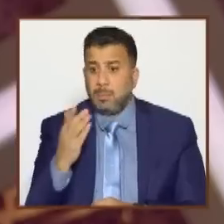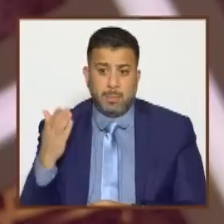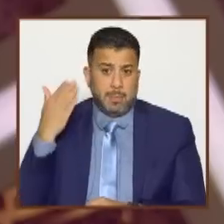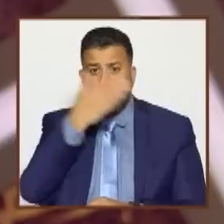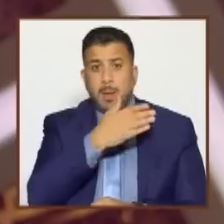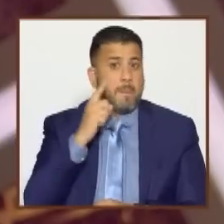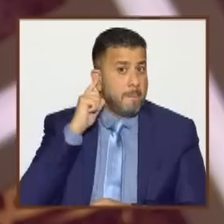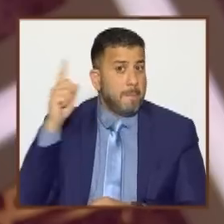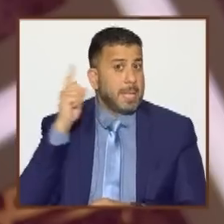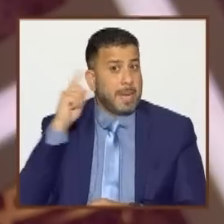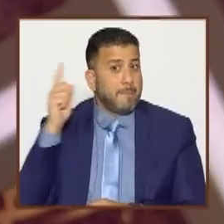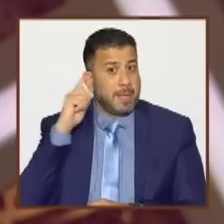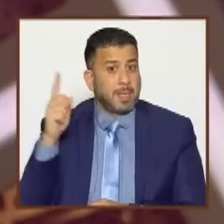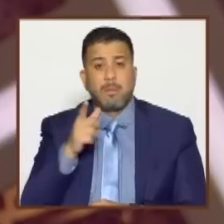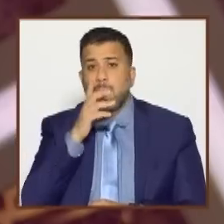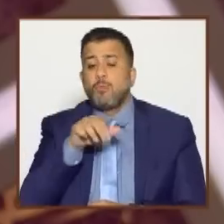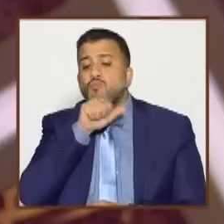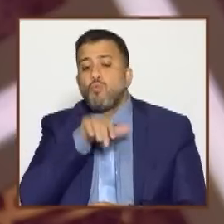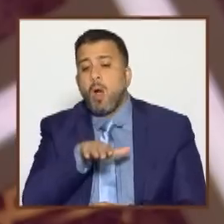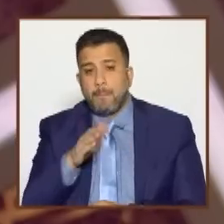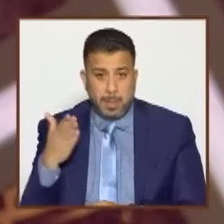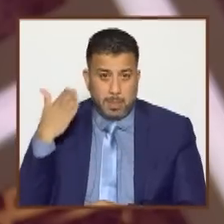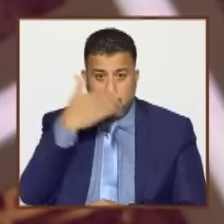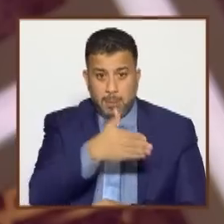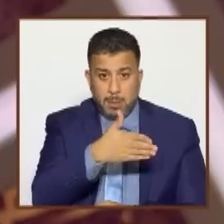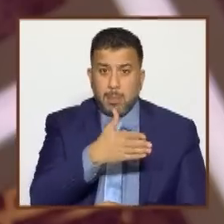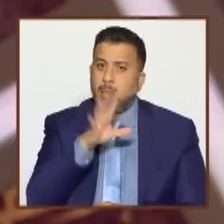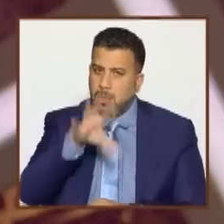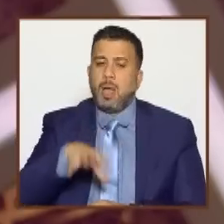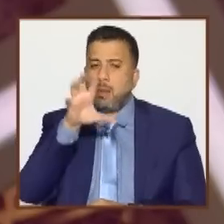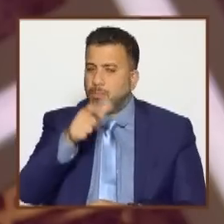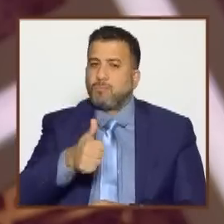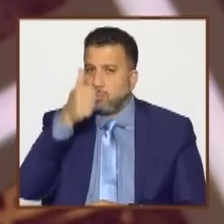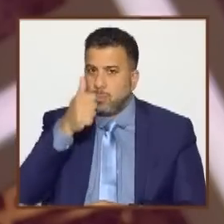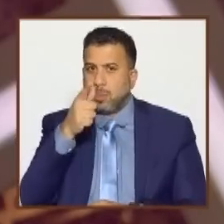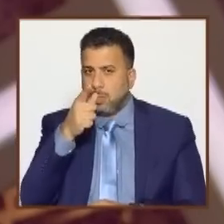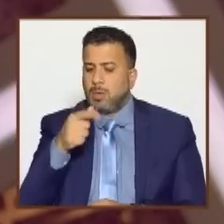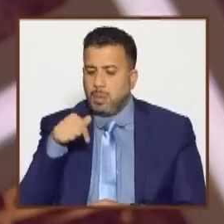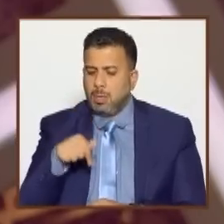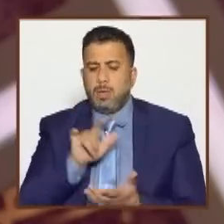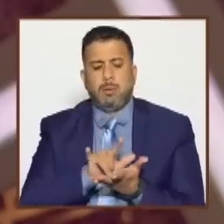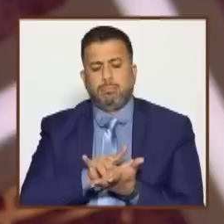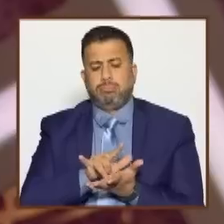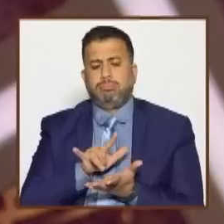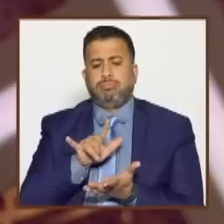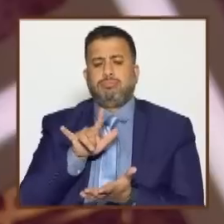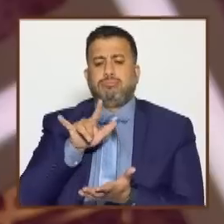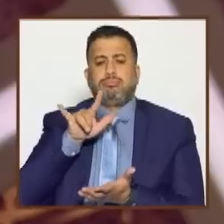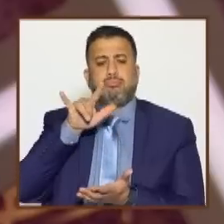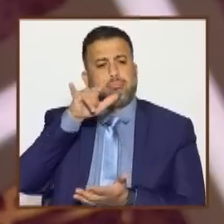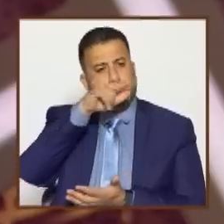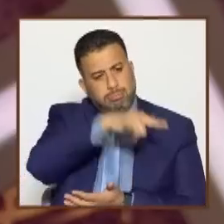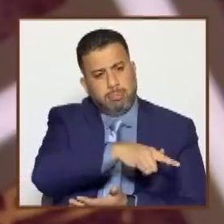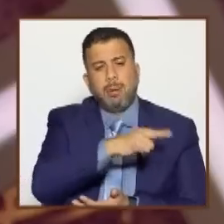كان قصدك زيارة مسجد النبي عليه الصلاة والسلام فنعم يجوز لك أن تشدي الرحال من هنا